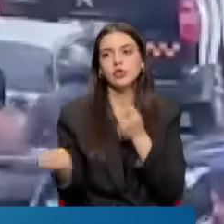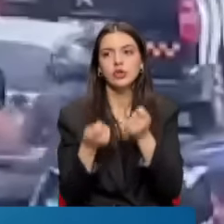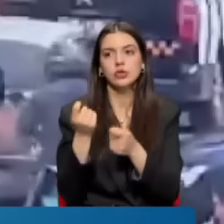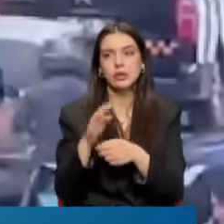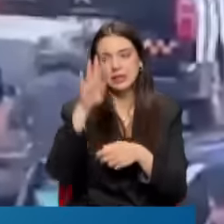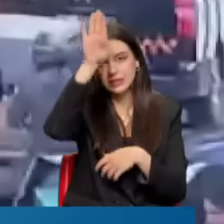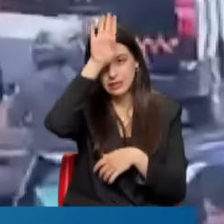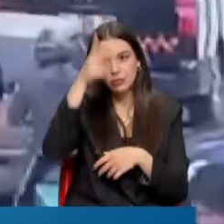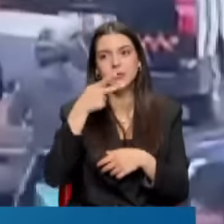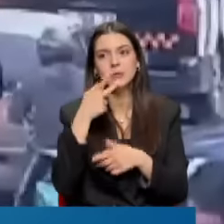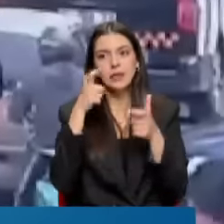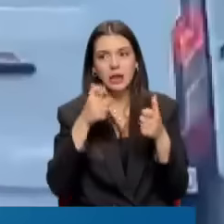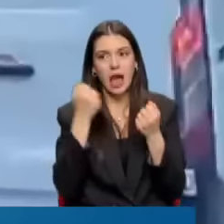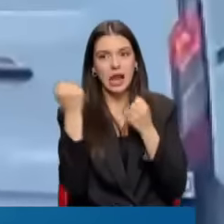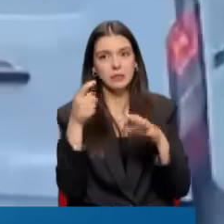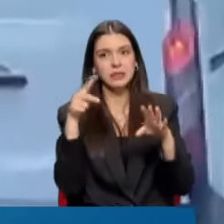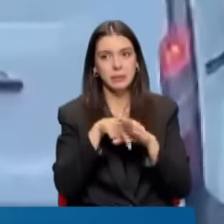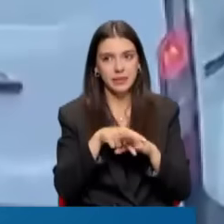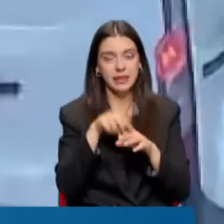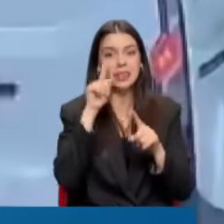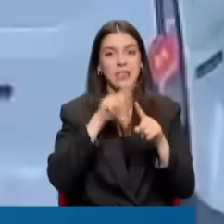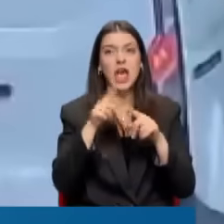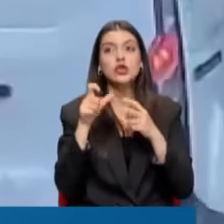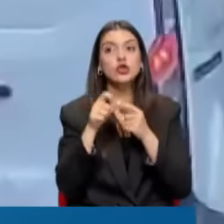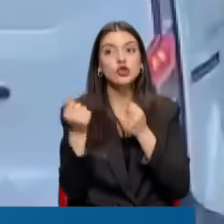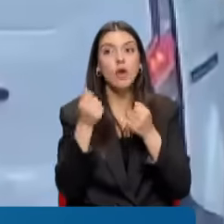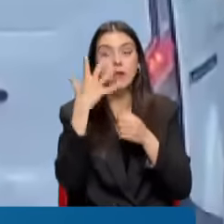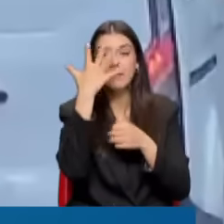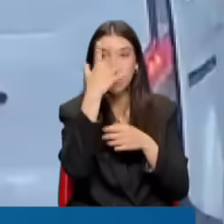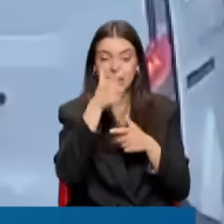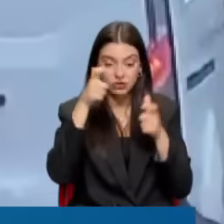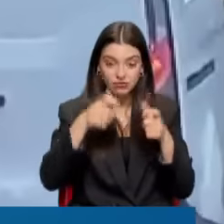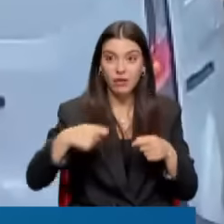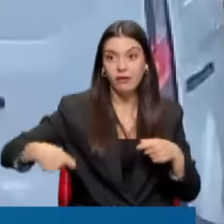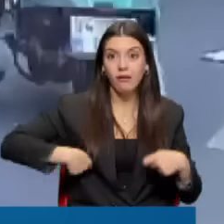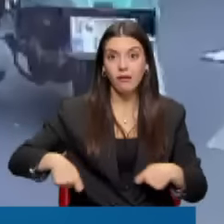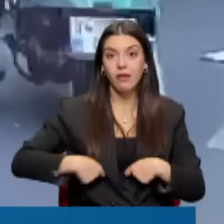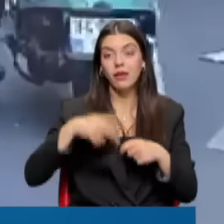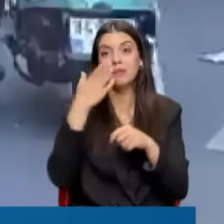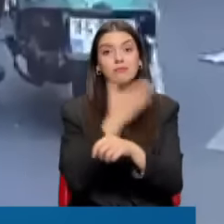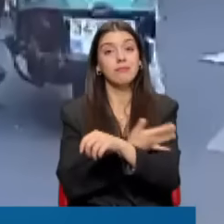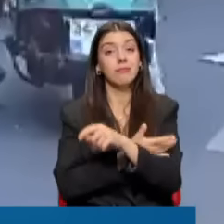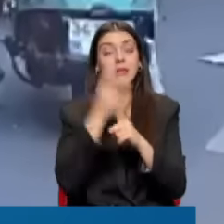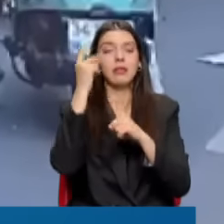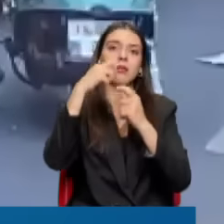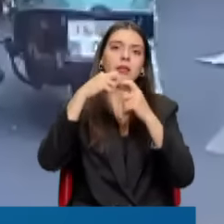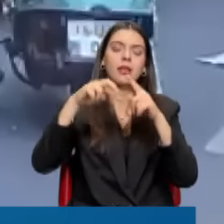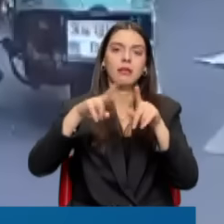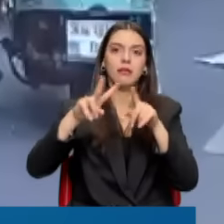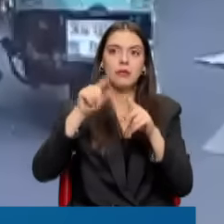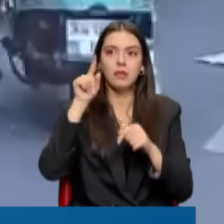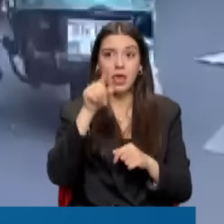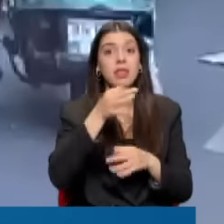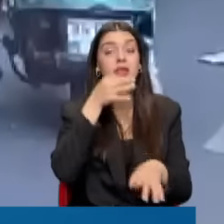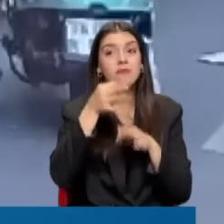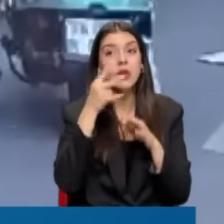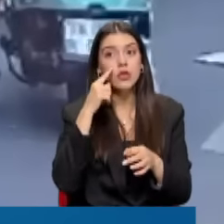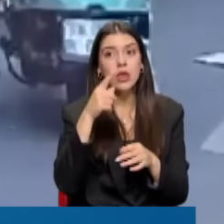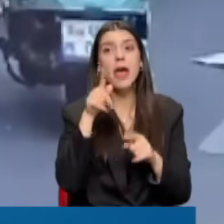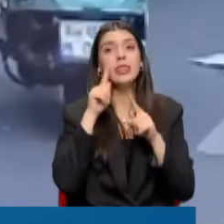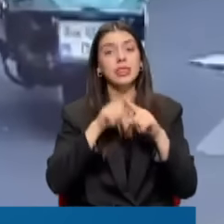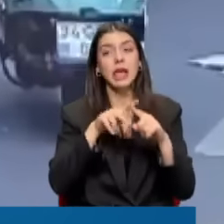İstanbul sarıyerde Arın bindiği taksi şoförünü beş yerinden bıçakladı İran uyruklu ybg ifadesinde taksicinin 200